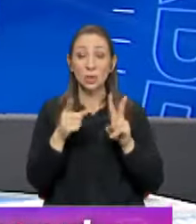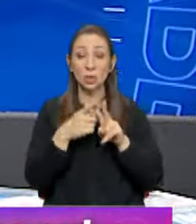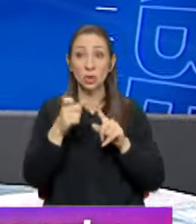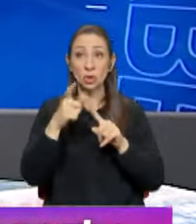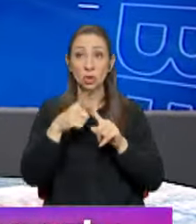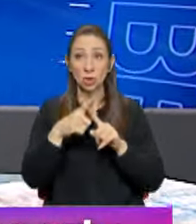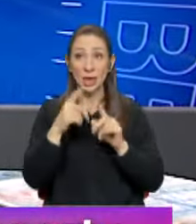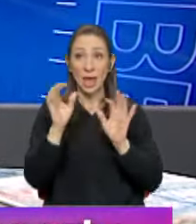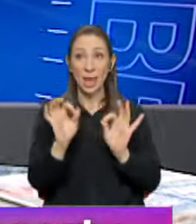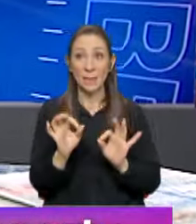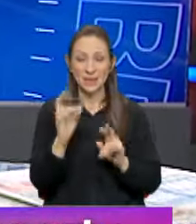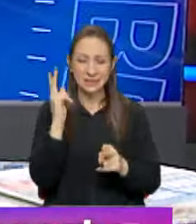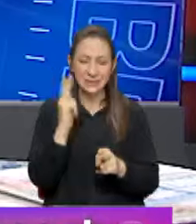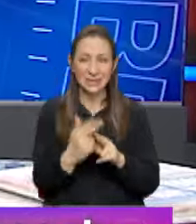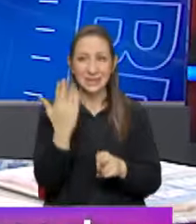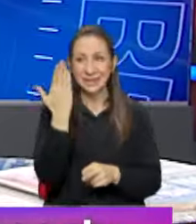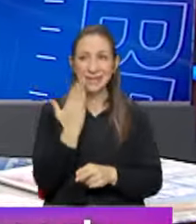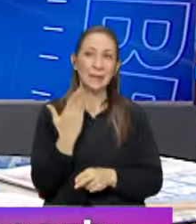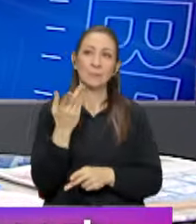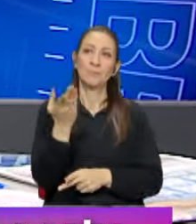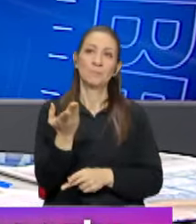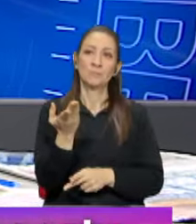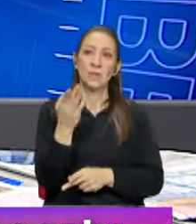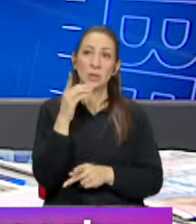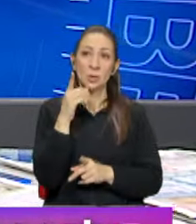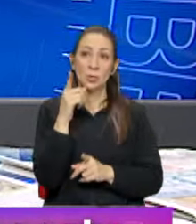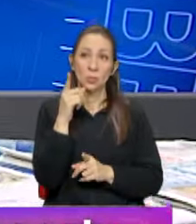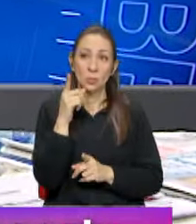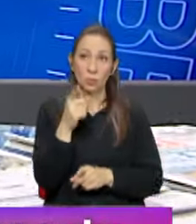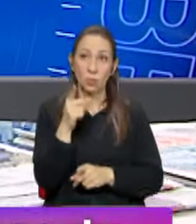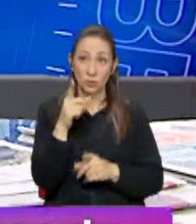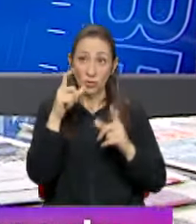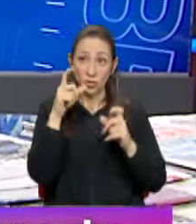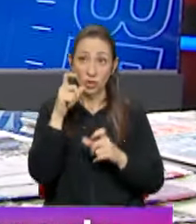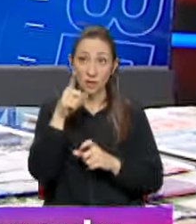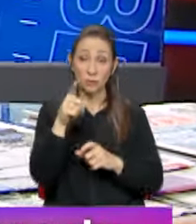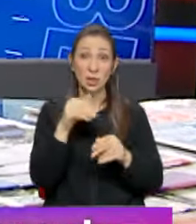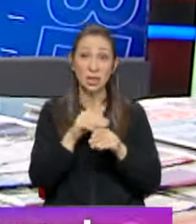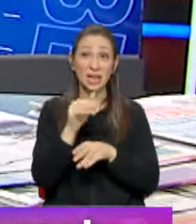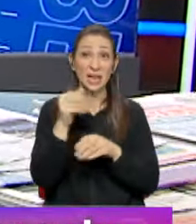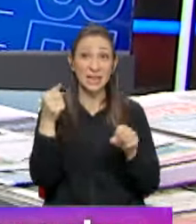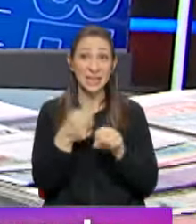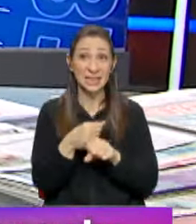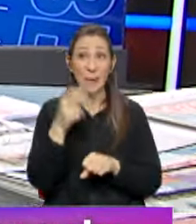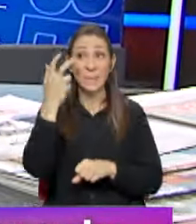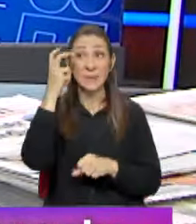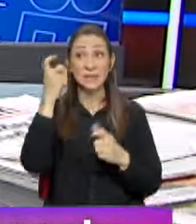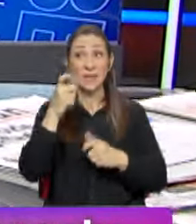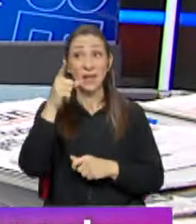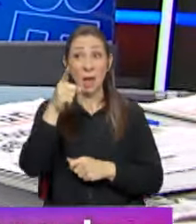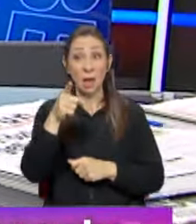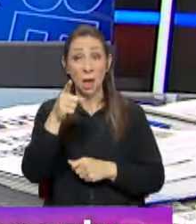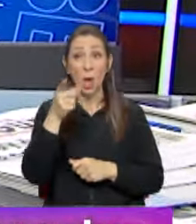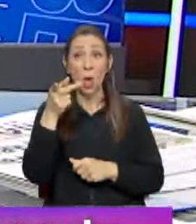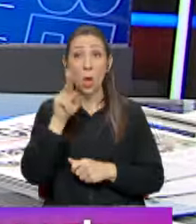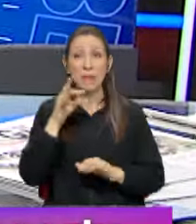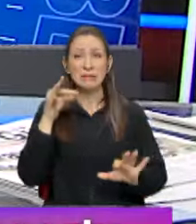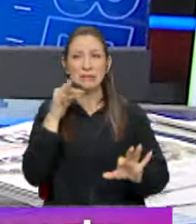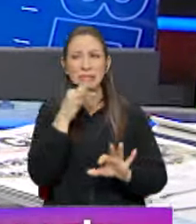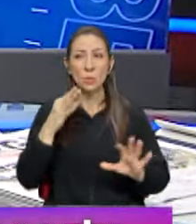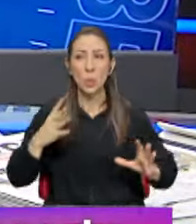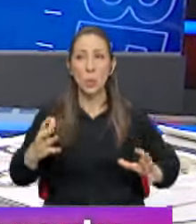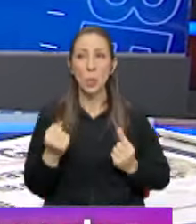notumuzu hemen hızlı bir şekilde paylaşmış olalım. Bu fotoğraf, bu yaşanan kaza Manisa'da oldu. Ölümden